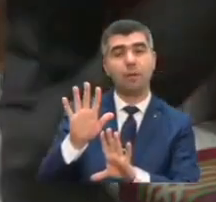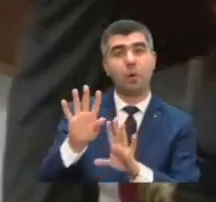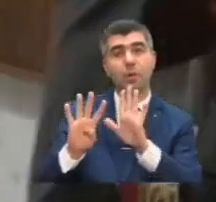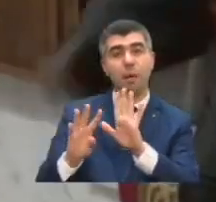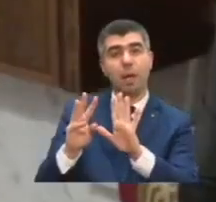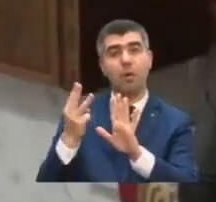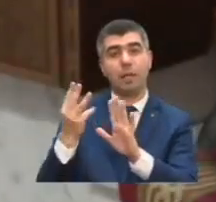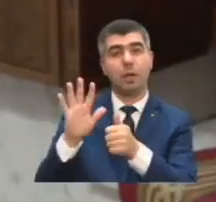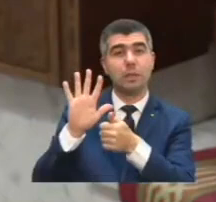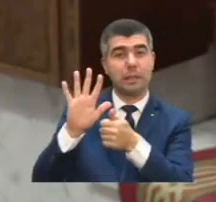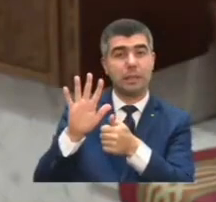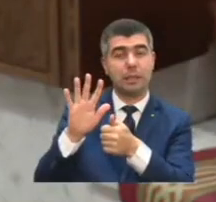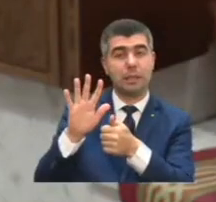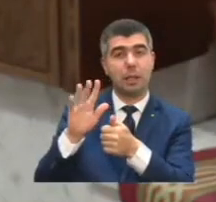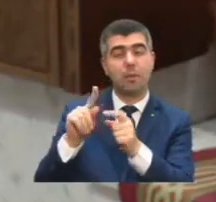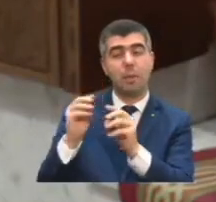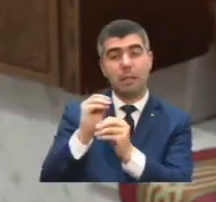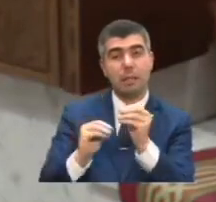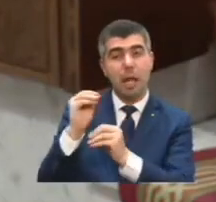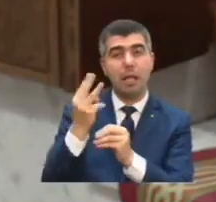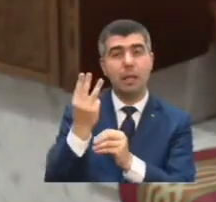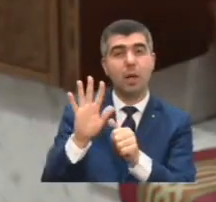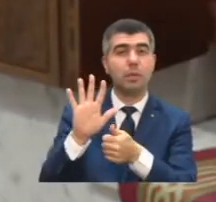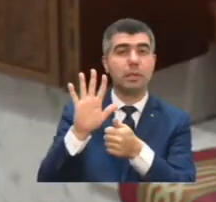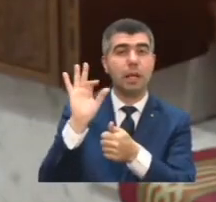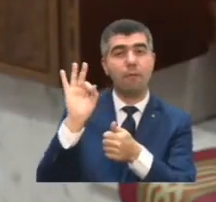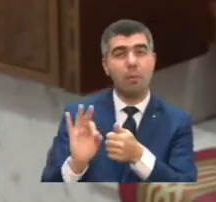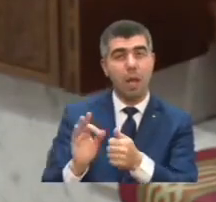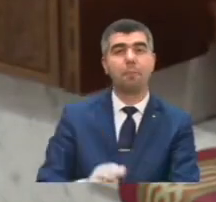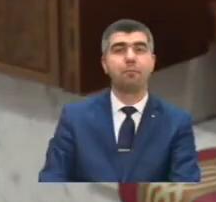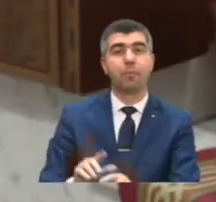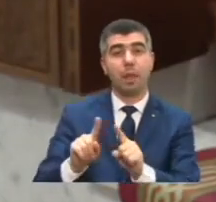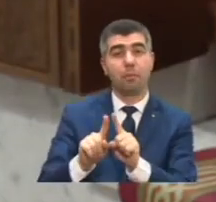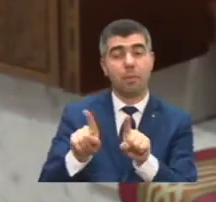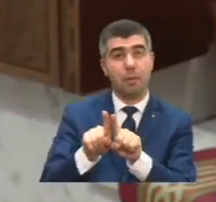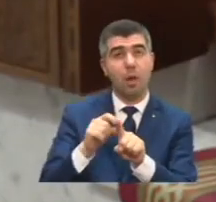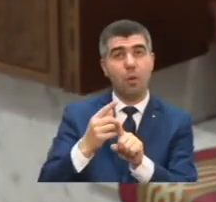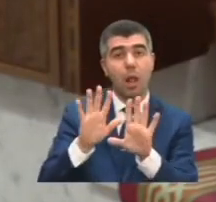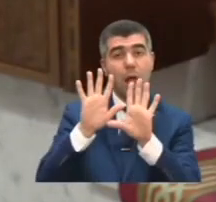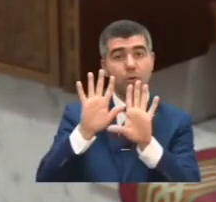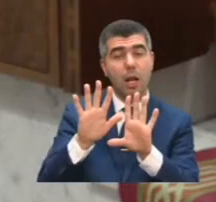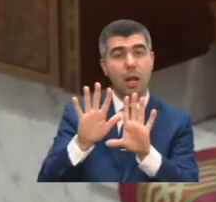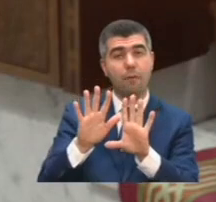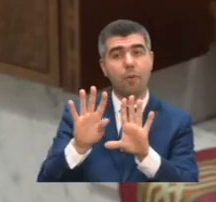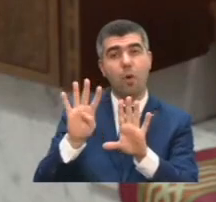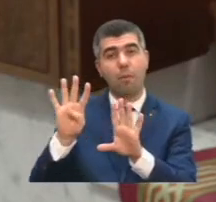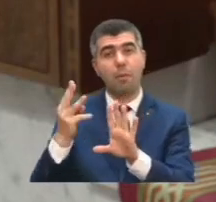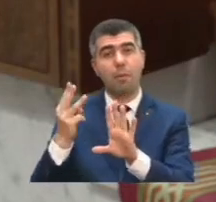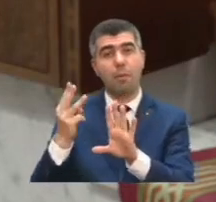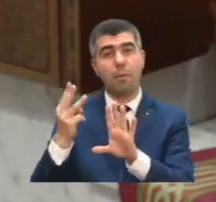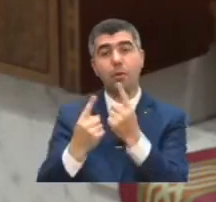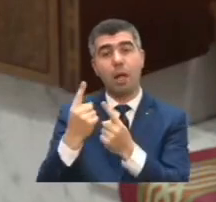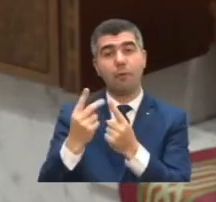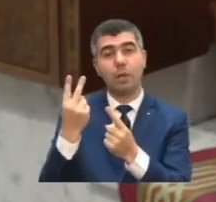15639 كيلومتر بزياده ديال 35%، وطول شبكه الطرق الجهويه ارتفع من 10094 كيلومتر الى